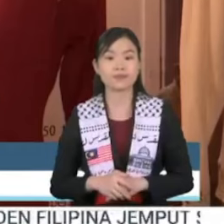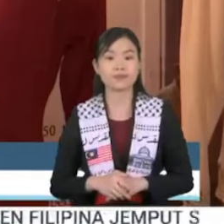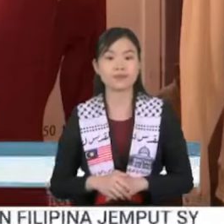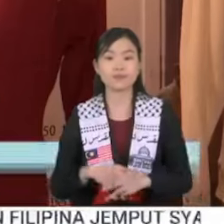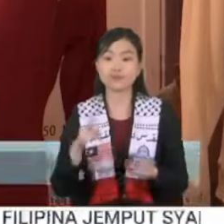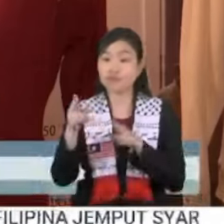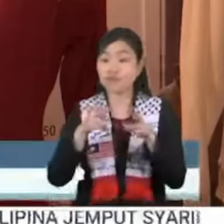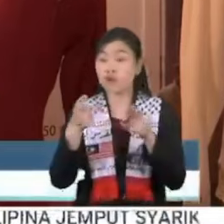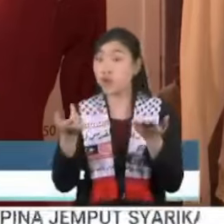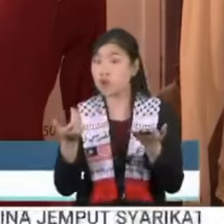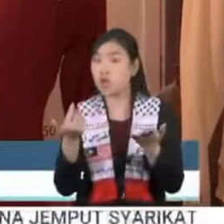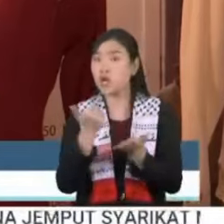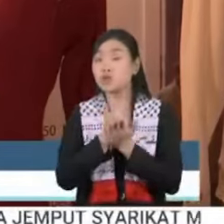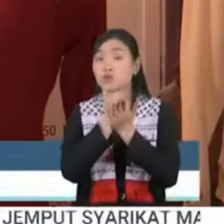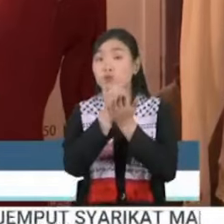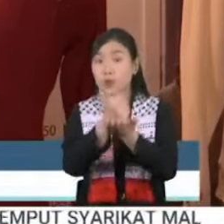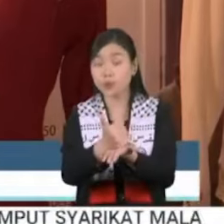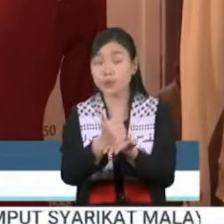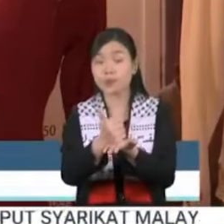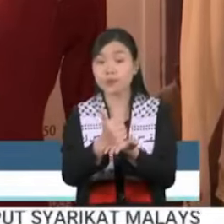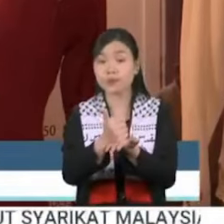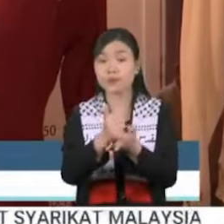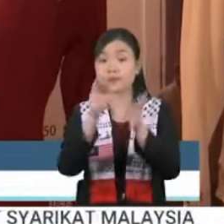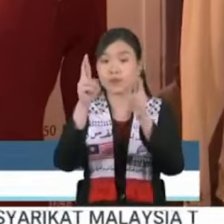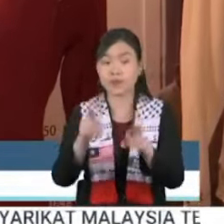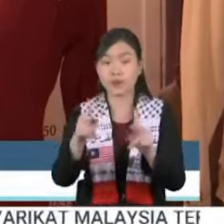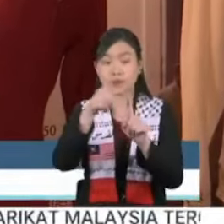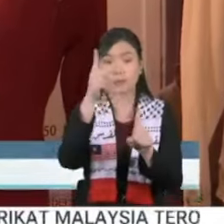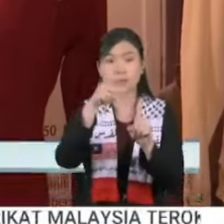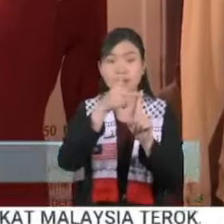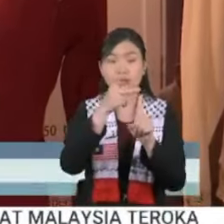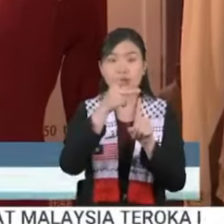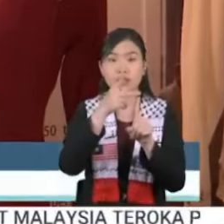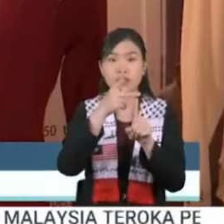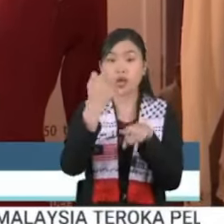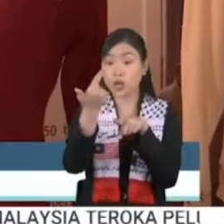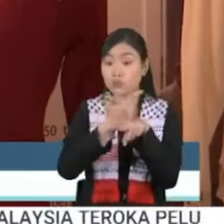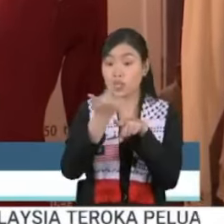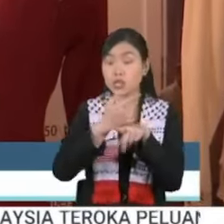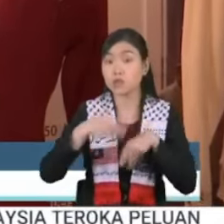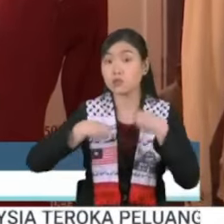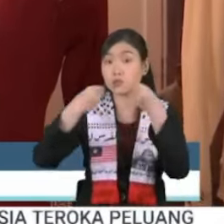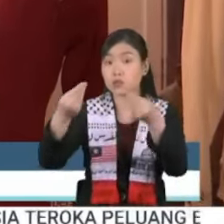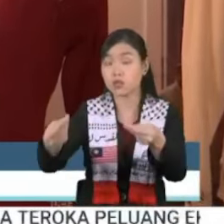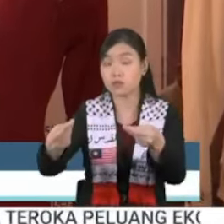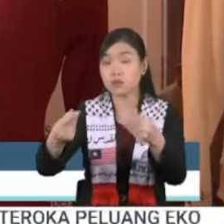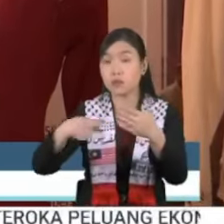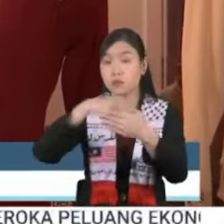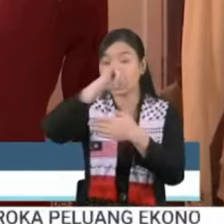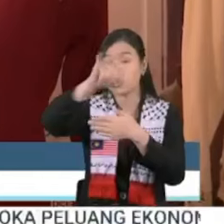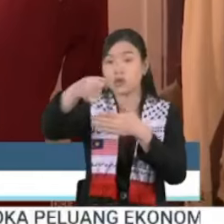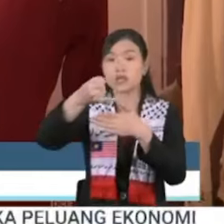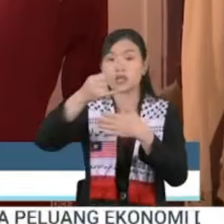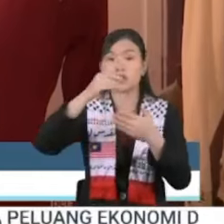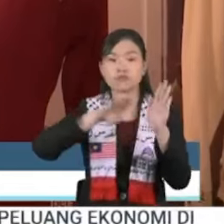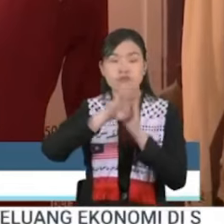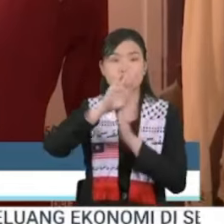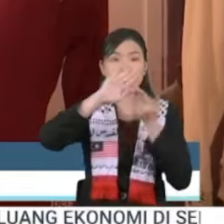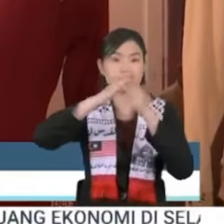Usaha ini adalah untuk membantu rakyat Pulau Pinang, dan latihan yang telah diberikan itu melalui projek pembangunan kemahiran